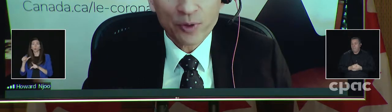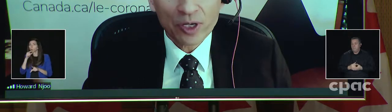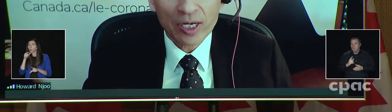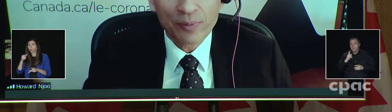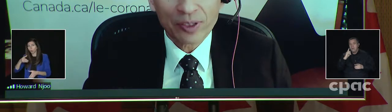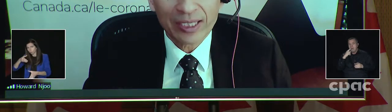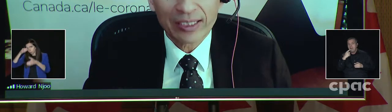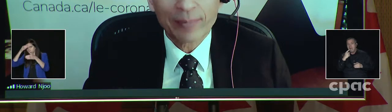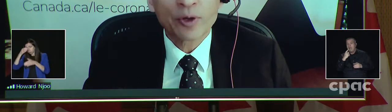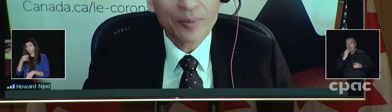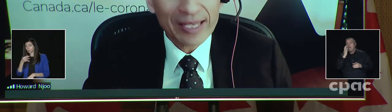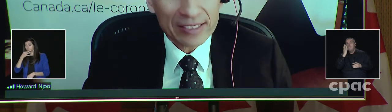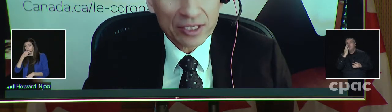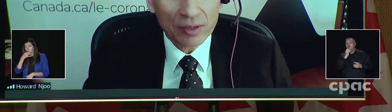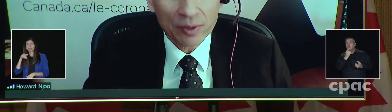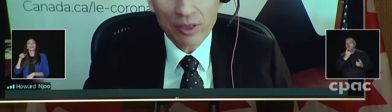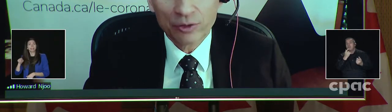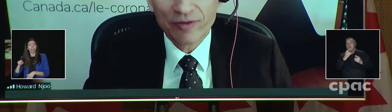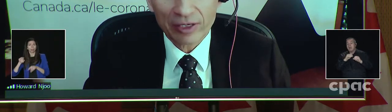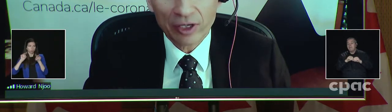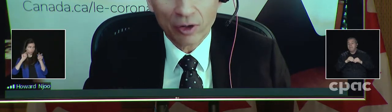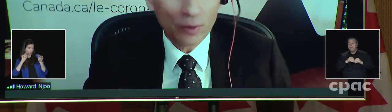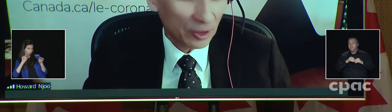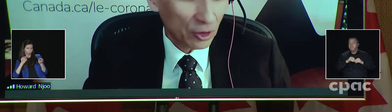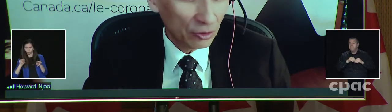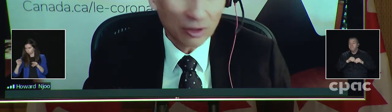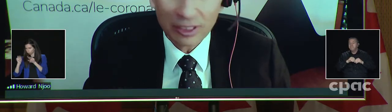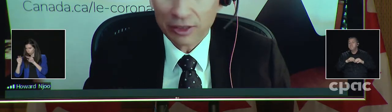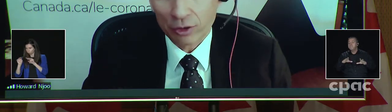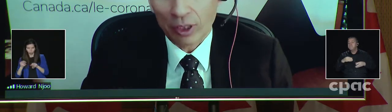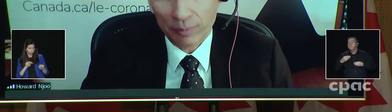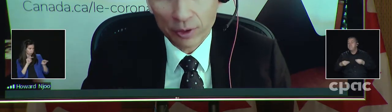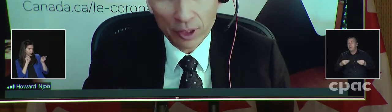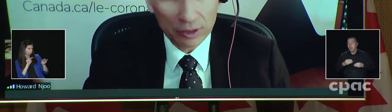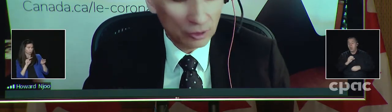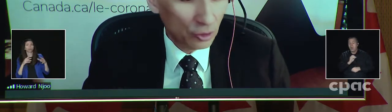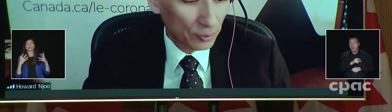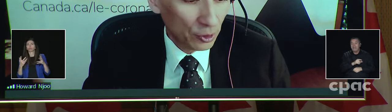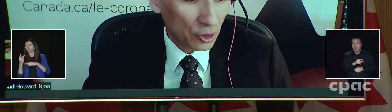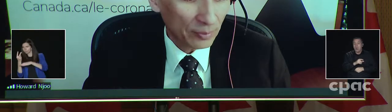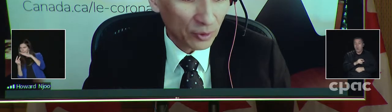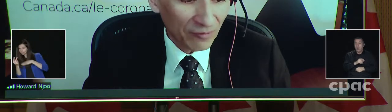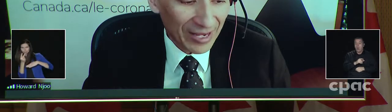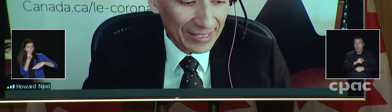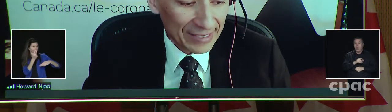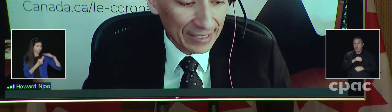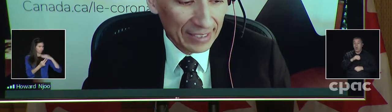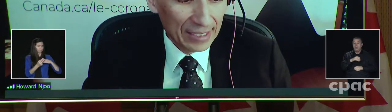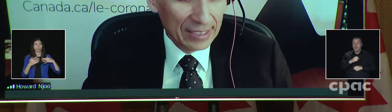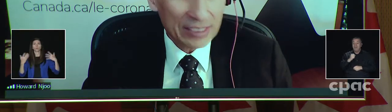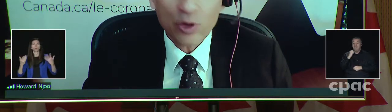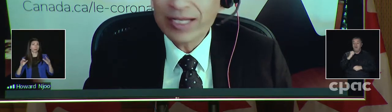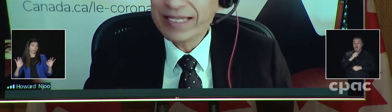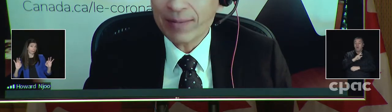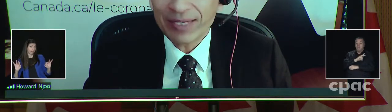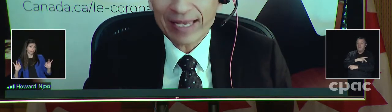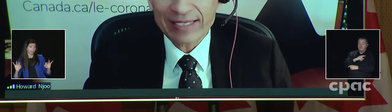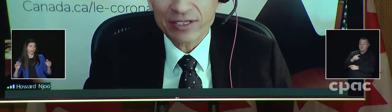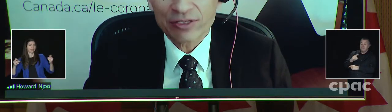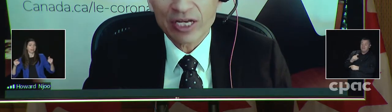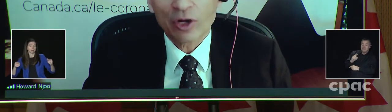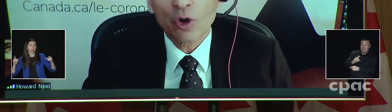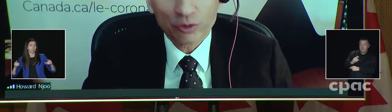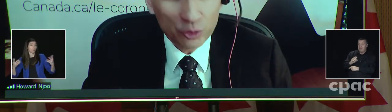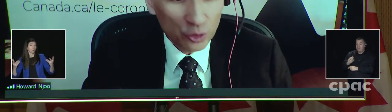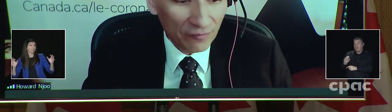tendance pour la propagation du variant Omicron dans les deux plus grandes provinces. C'est quoi les